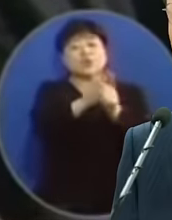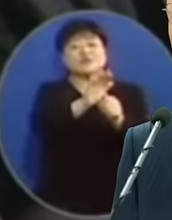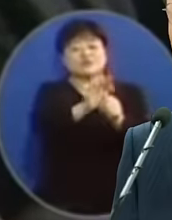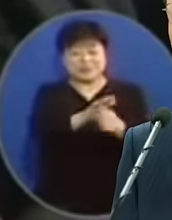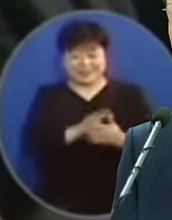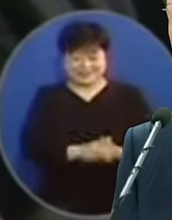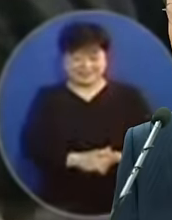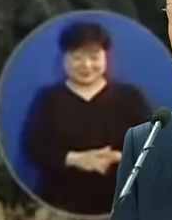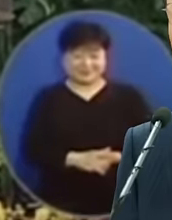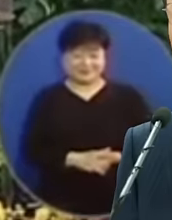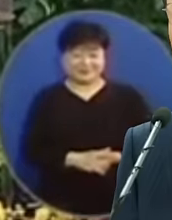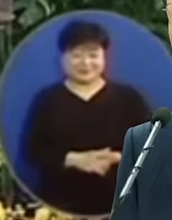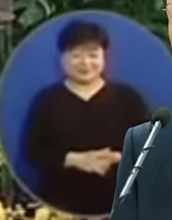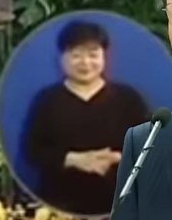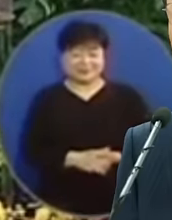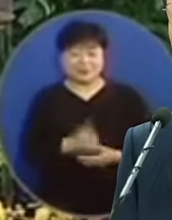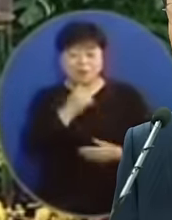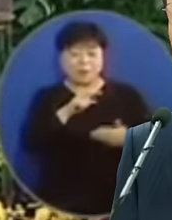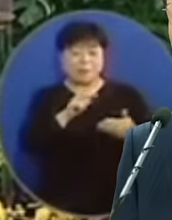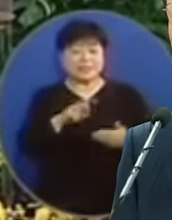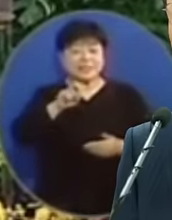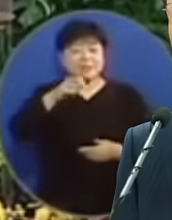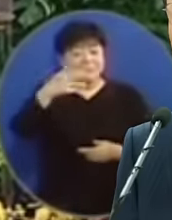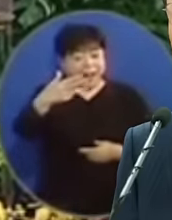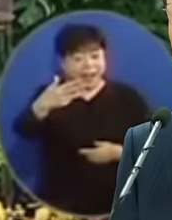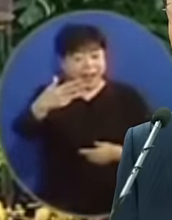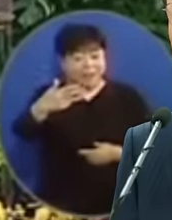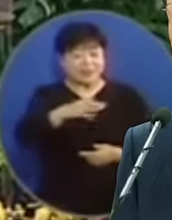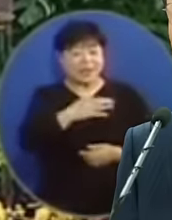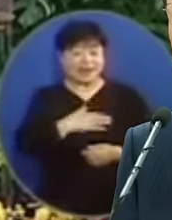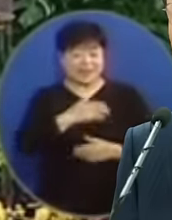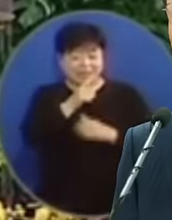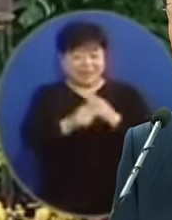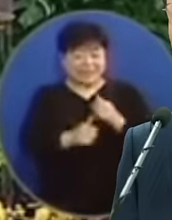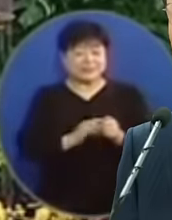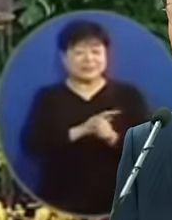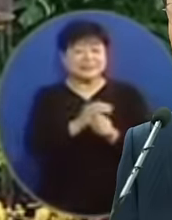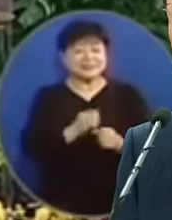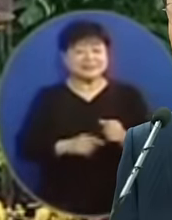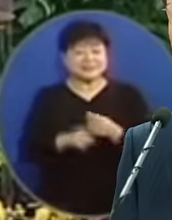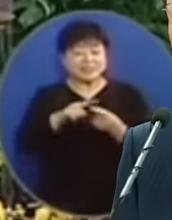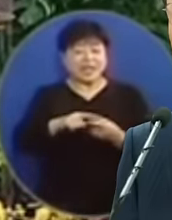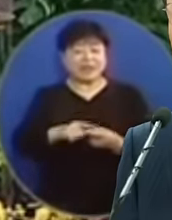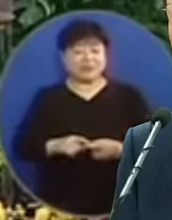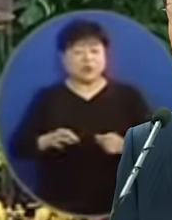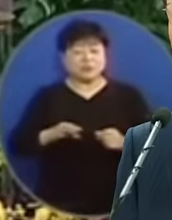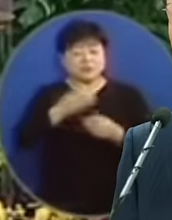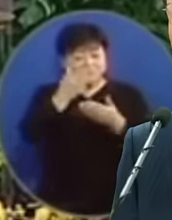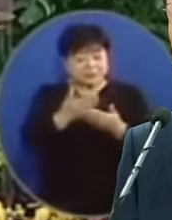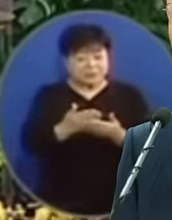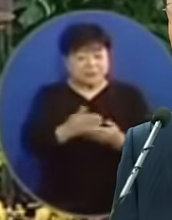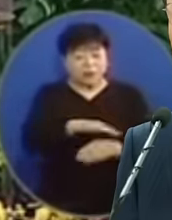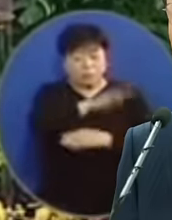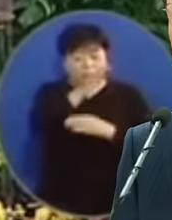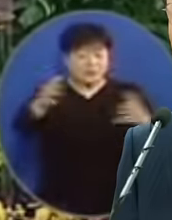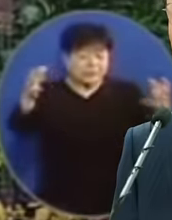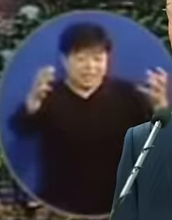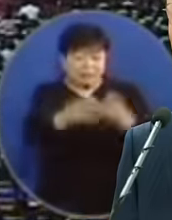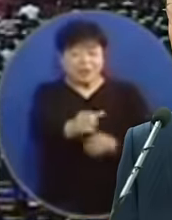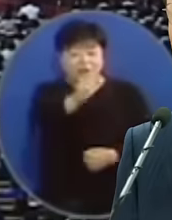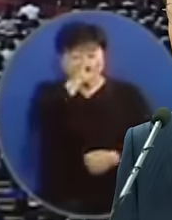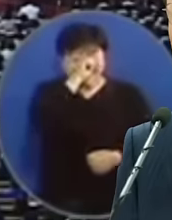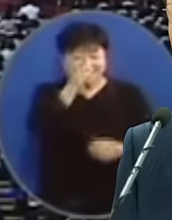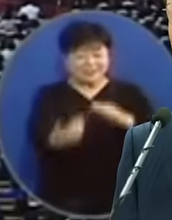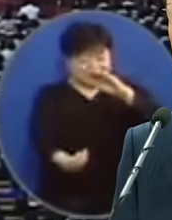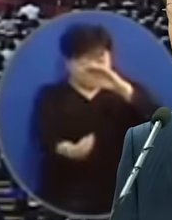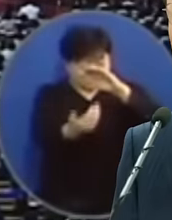것입니다. 로마서 8장 28절에 우리가 알거니와 하나님을 사랑하는 자 곧 그 뜻대로 부르심을 입은 자들에게는 모든 것이